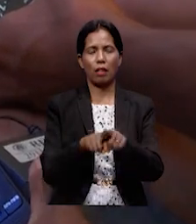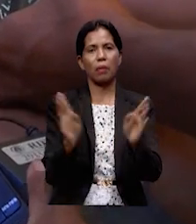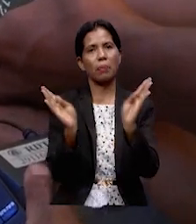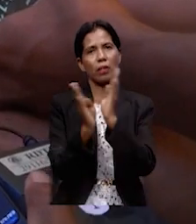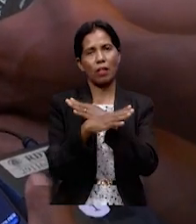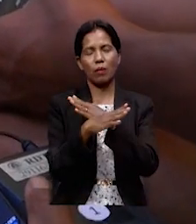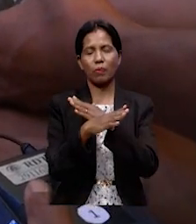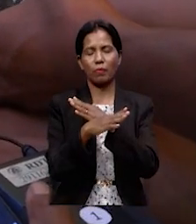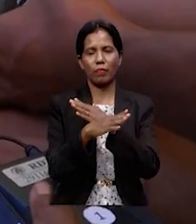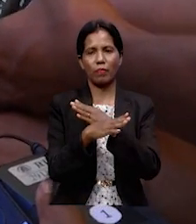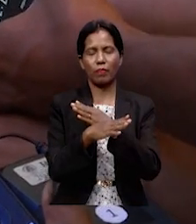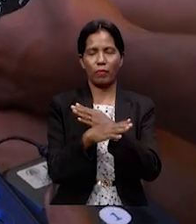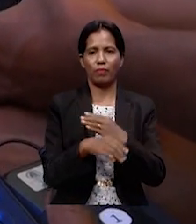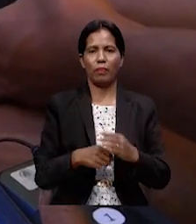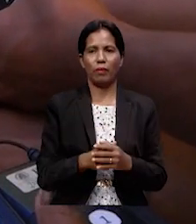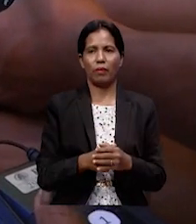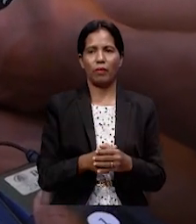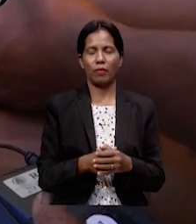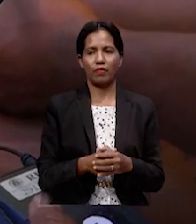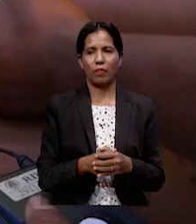saya doktorannya kan kau. Saya ber.